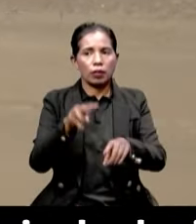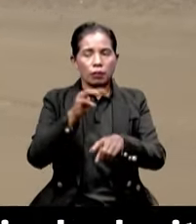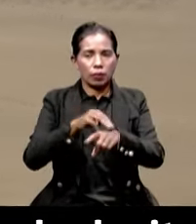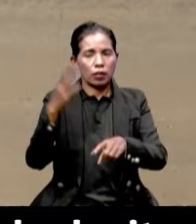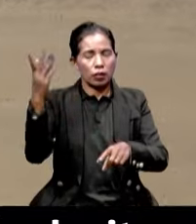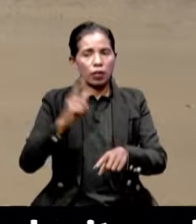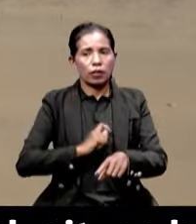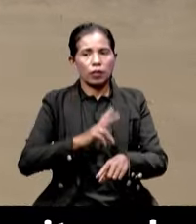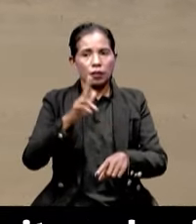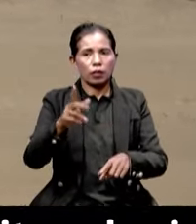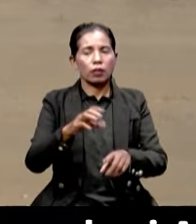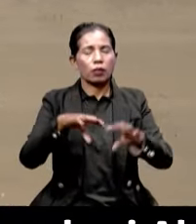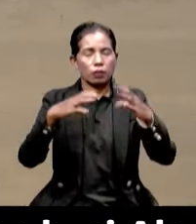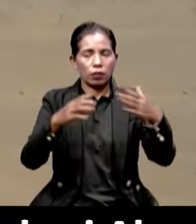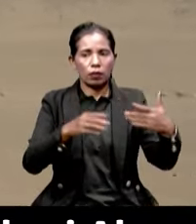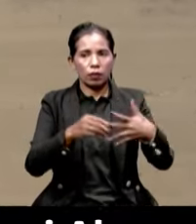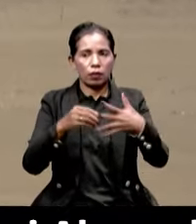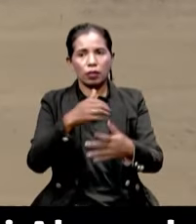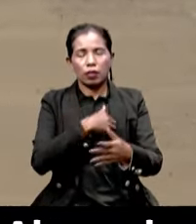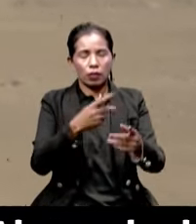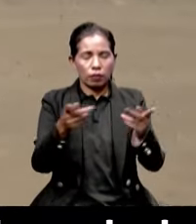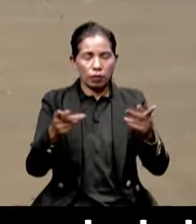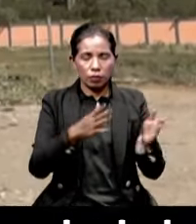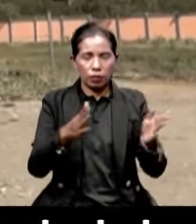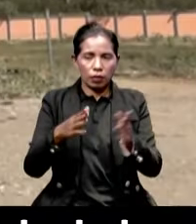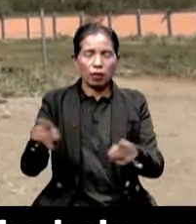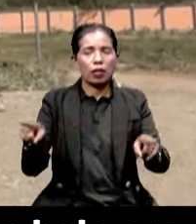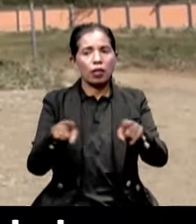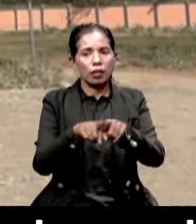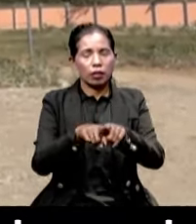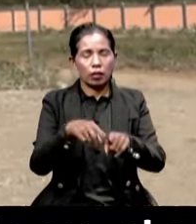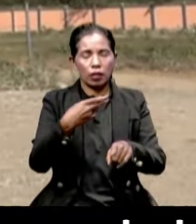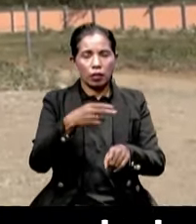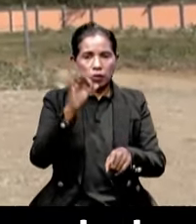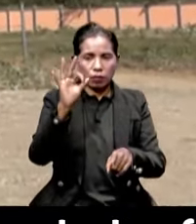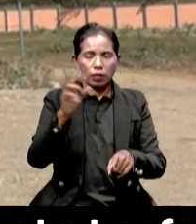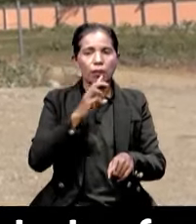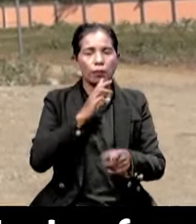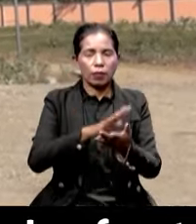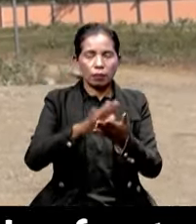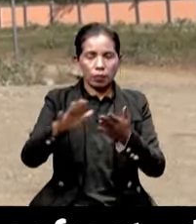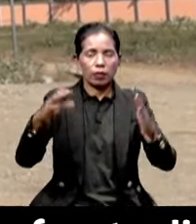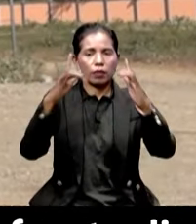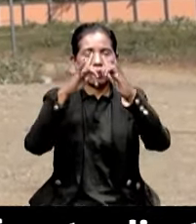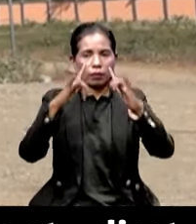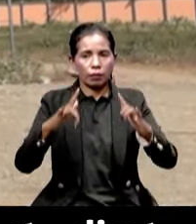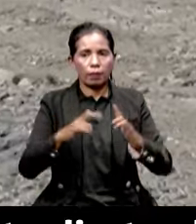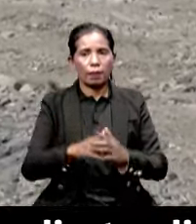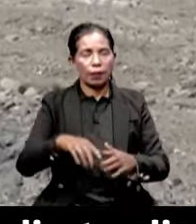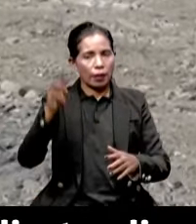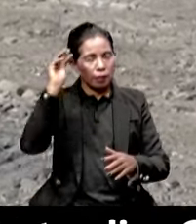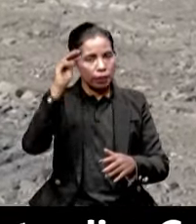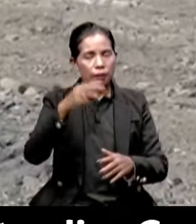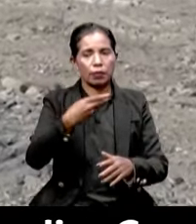eta stolune parte komision organizadora sedok perpara fasilidade publiko hanesan Haris Fatin bemos tendano teluktan ministrunya